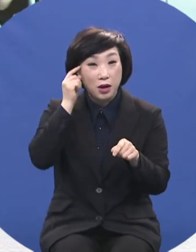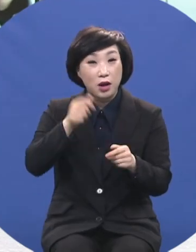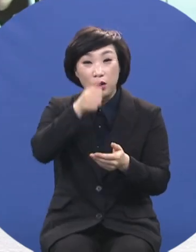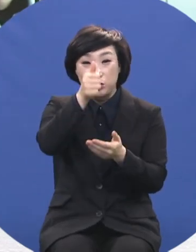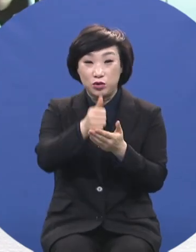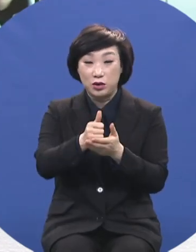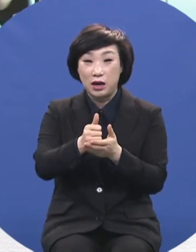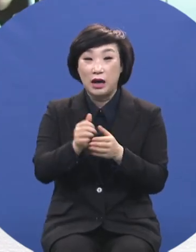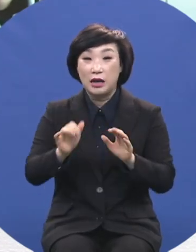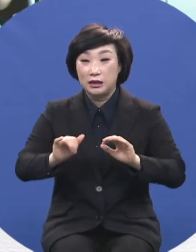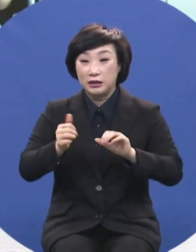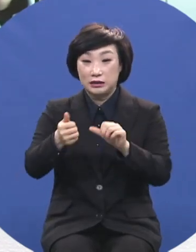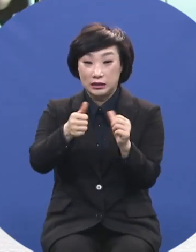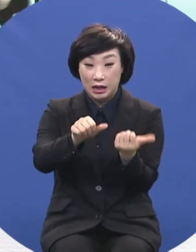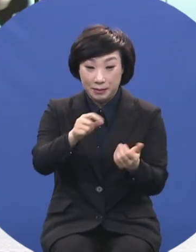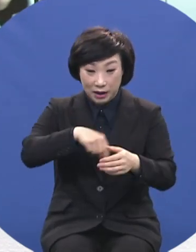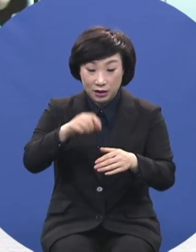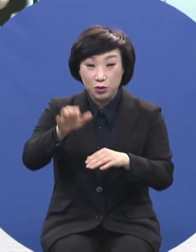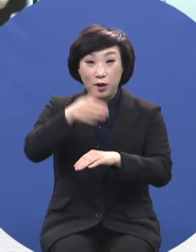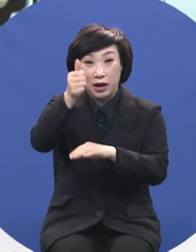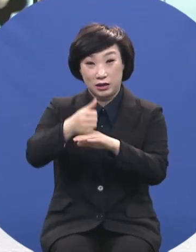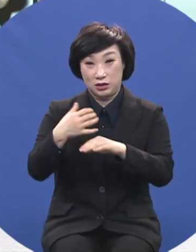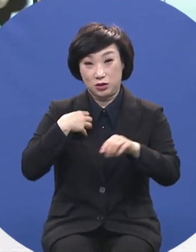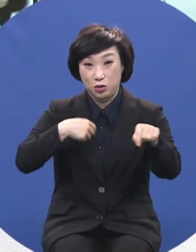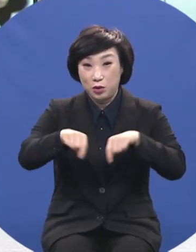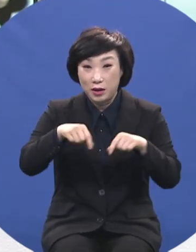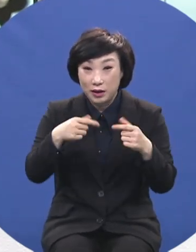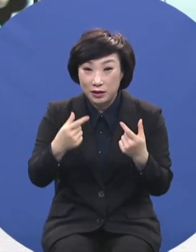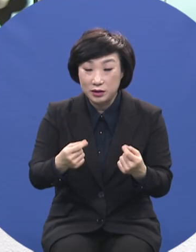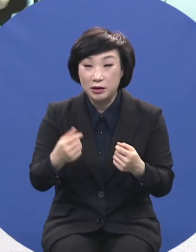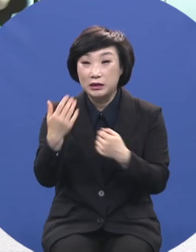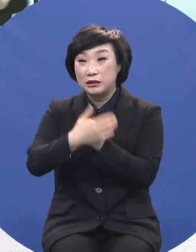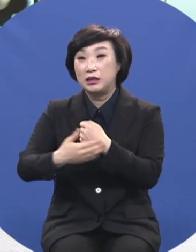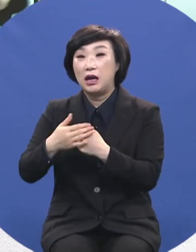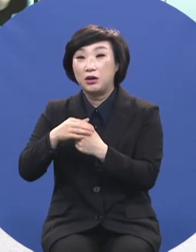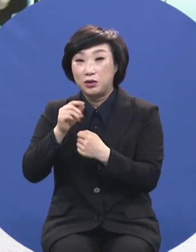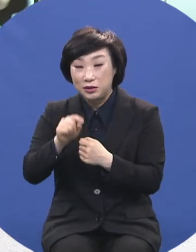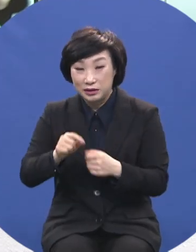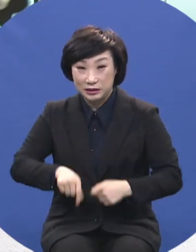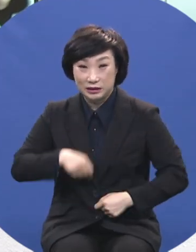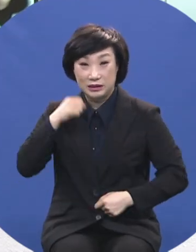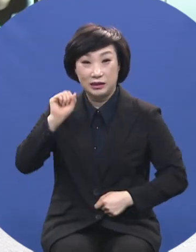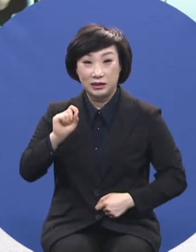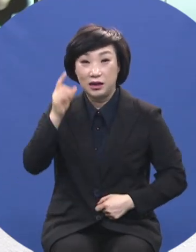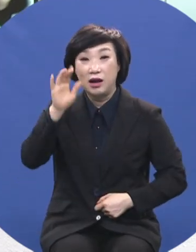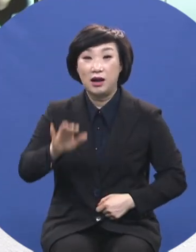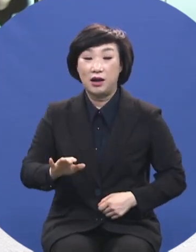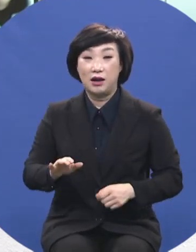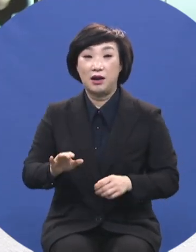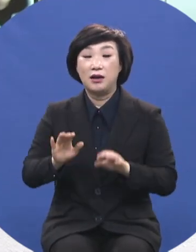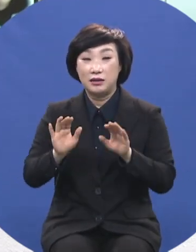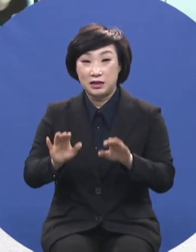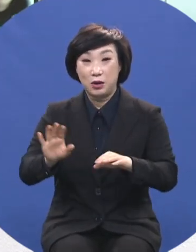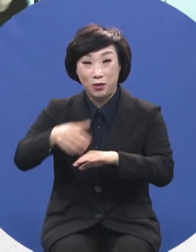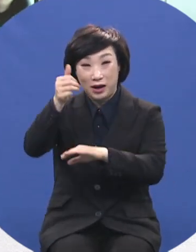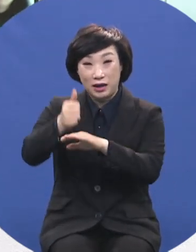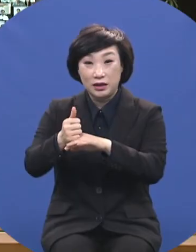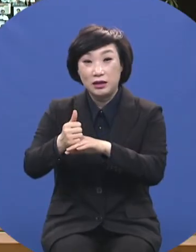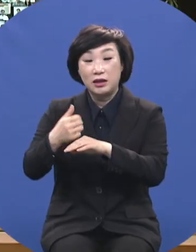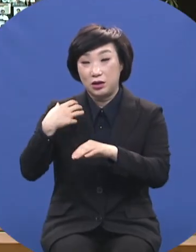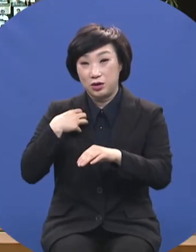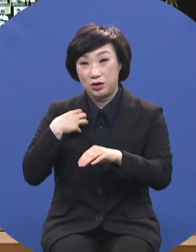안에서 왕노릇한 것 같이 은혜도 또한 의로 인하여 말미암아